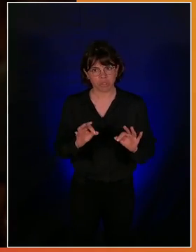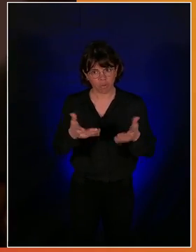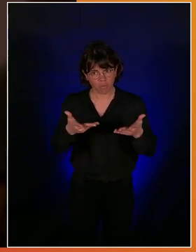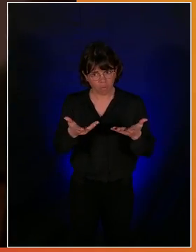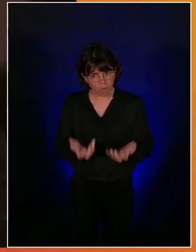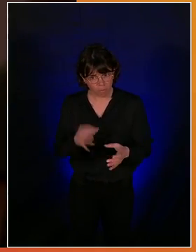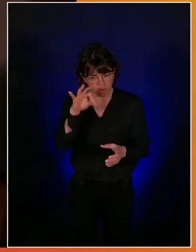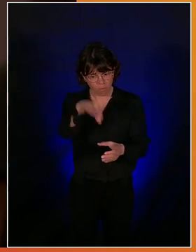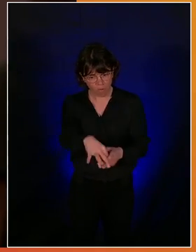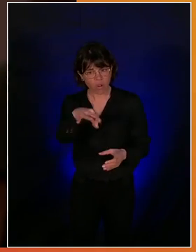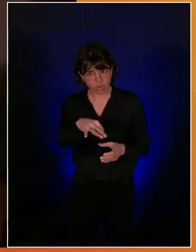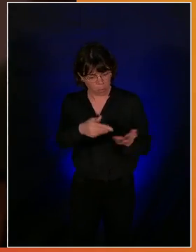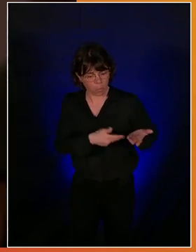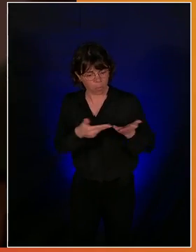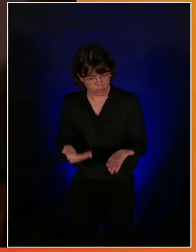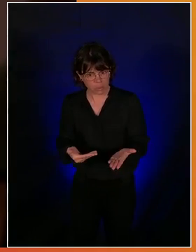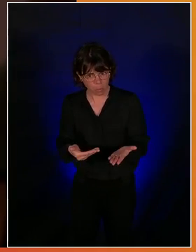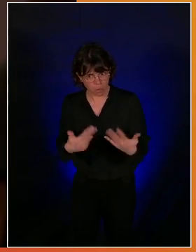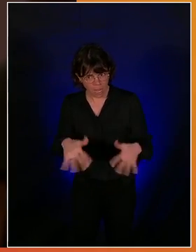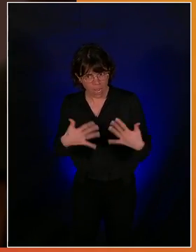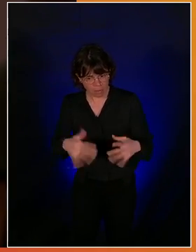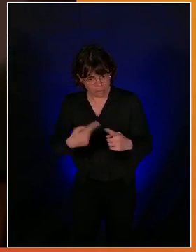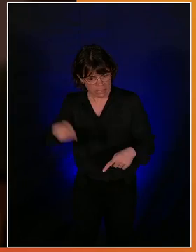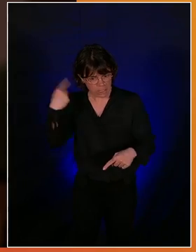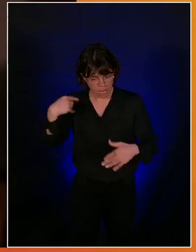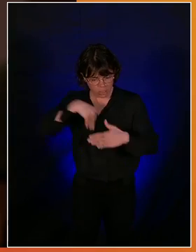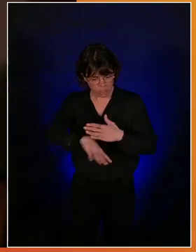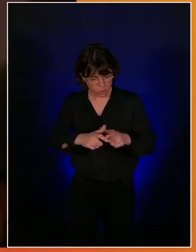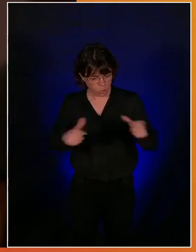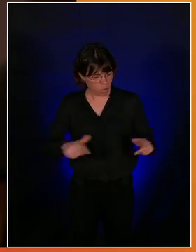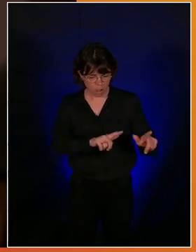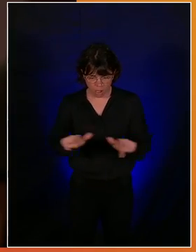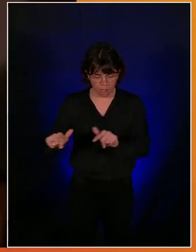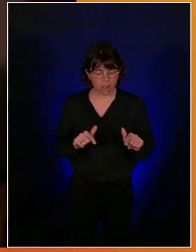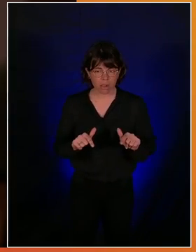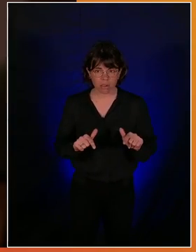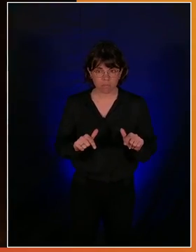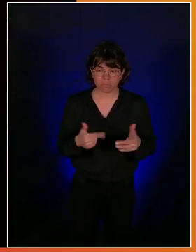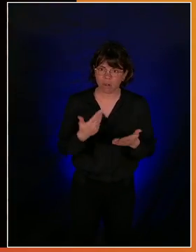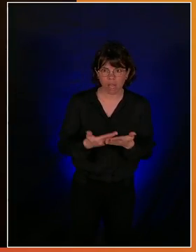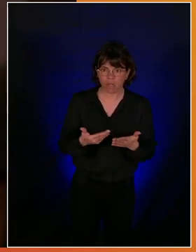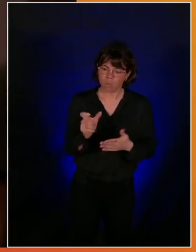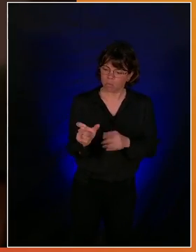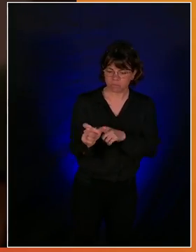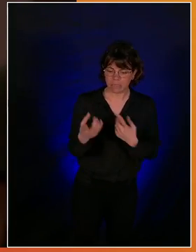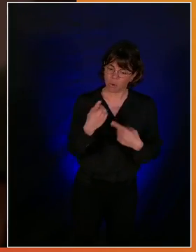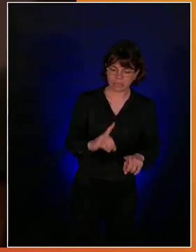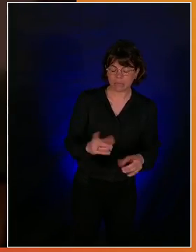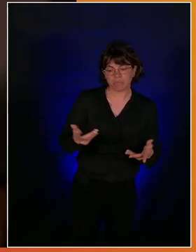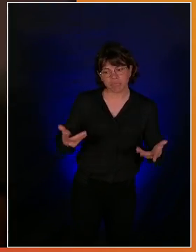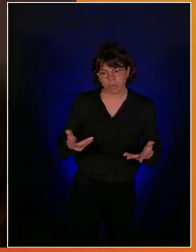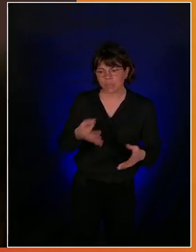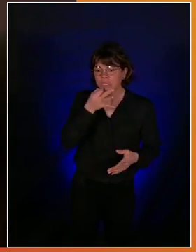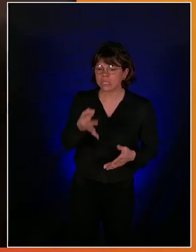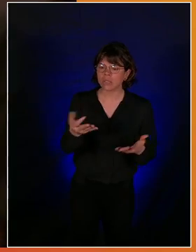vote la motion d'actualité qui est déjà dans les structures donc là aussi bon l'élément de démocratie moi je voulais parler de